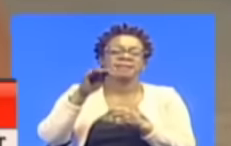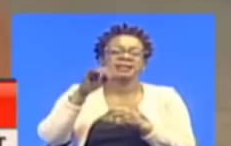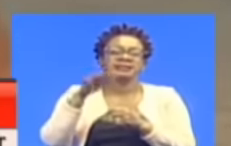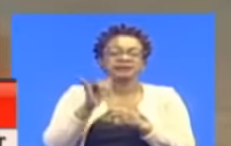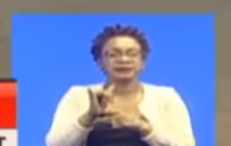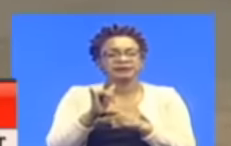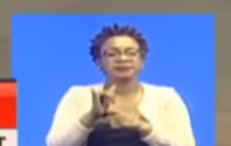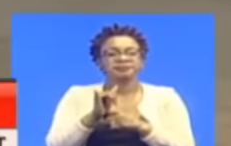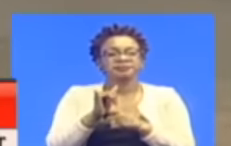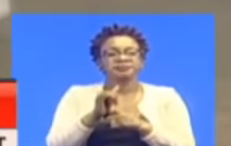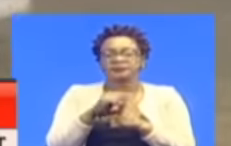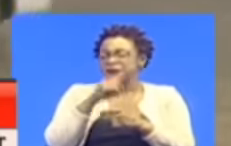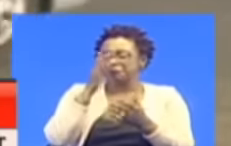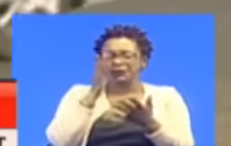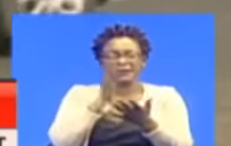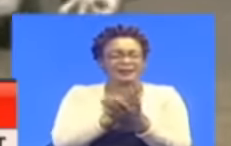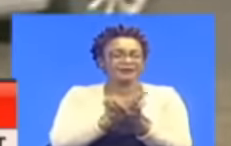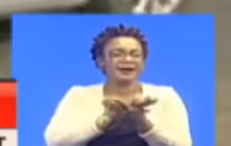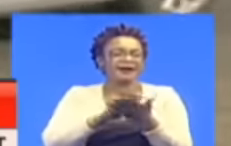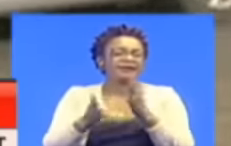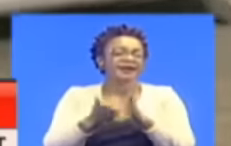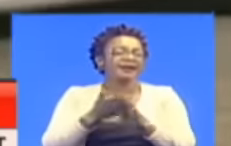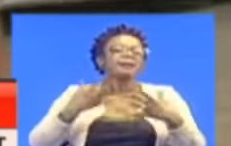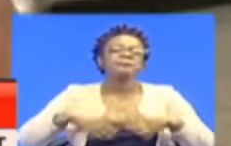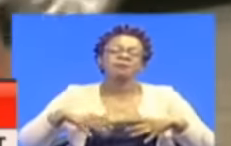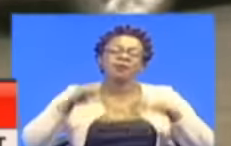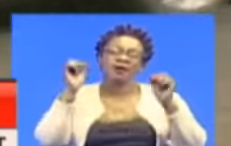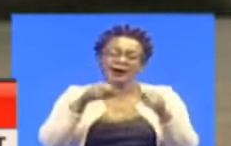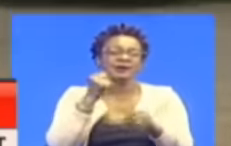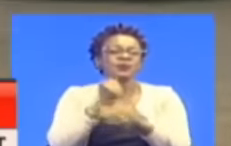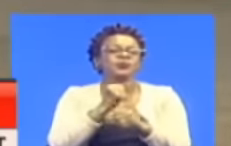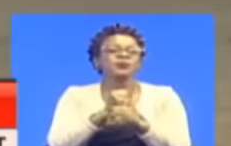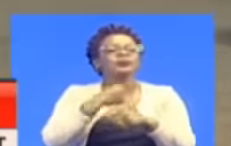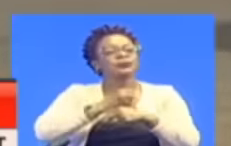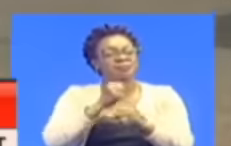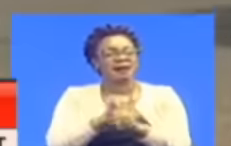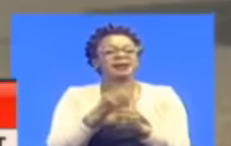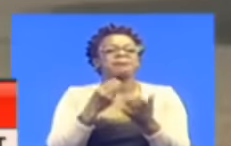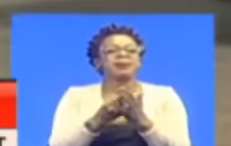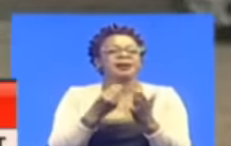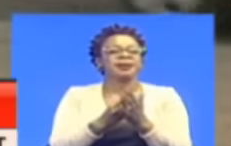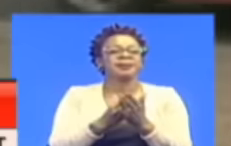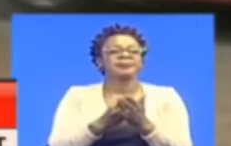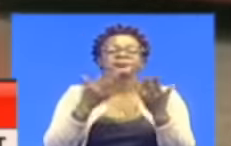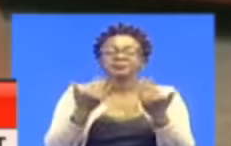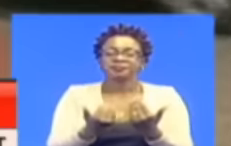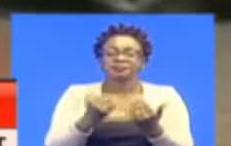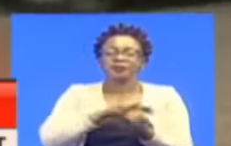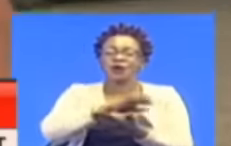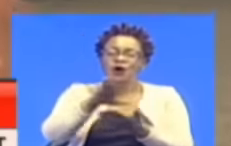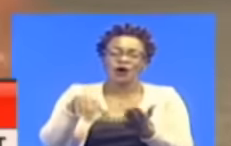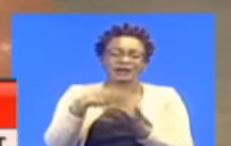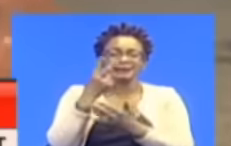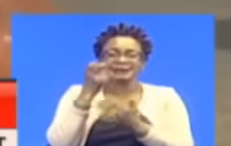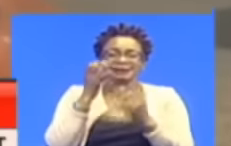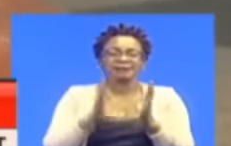some of the heights that some people can go all in the name of making money. And now all the suspects will be in court